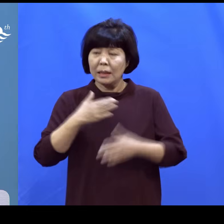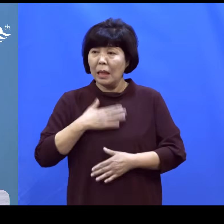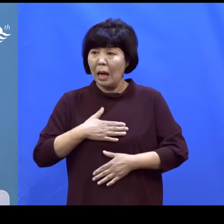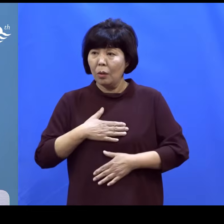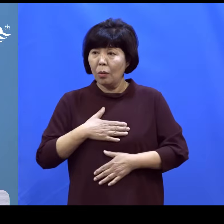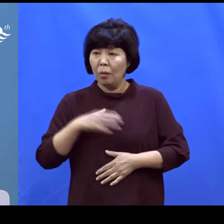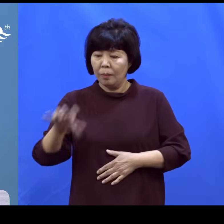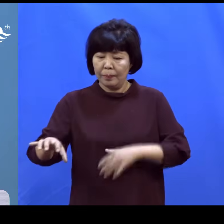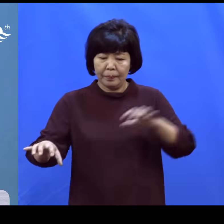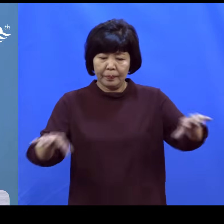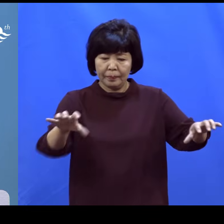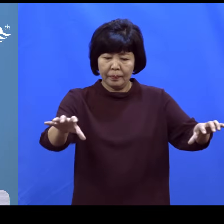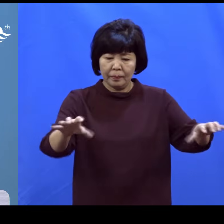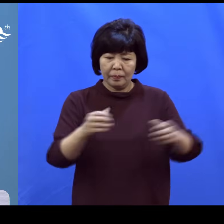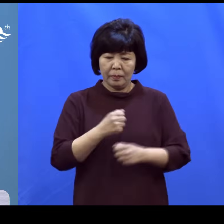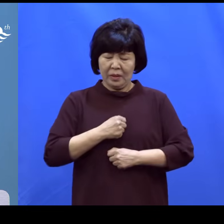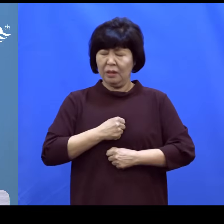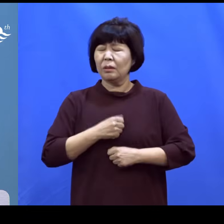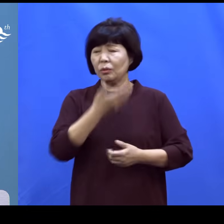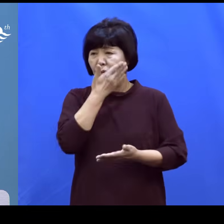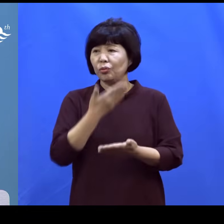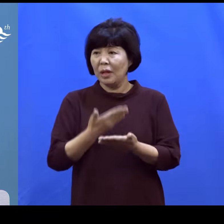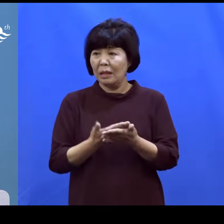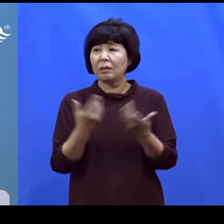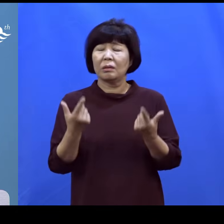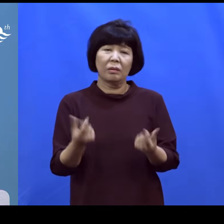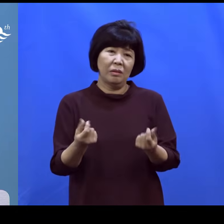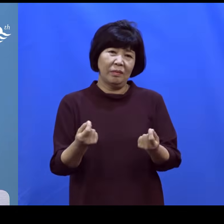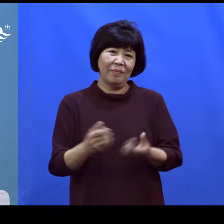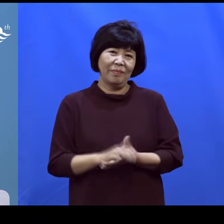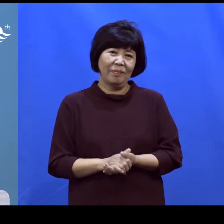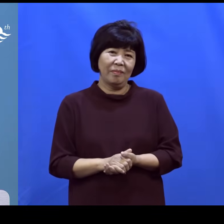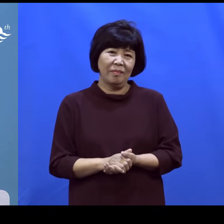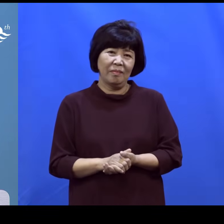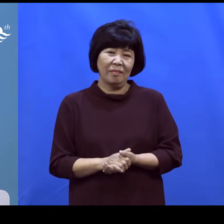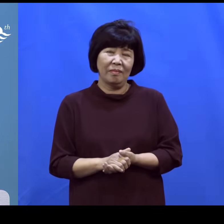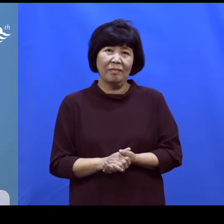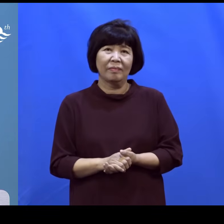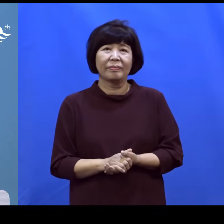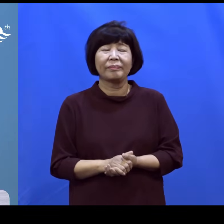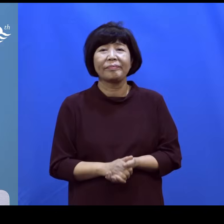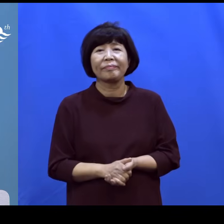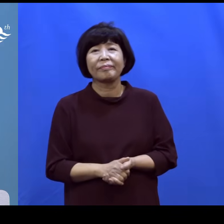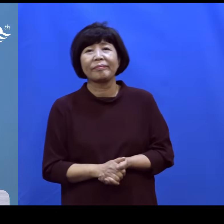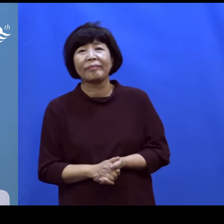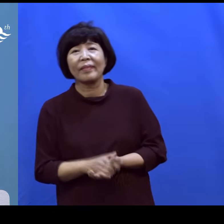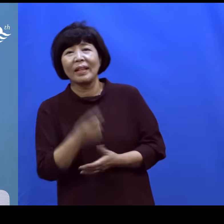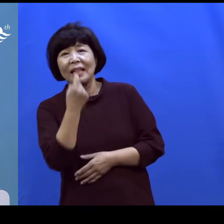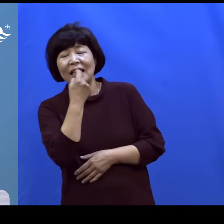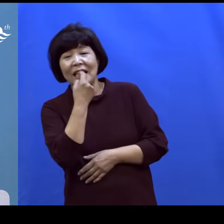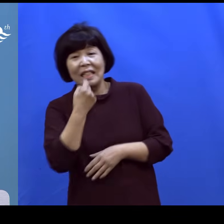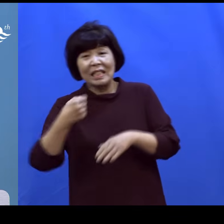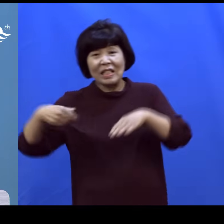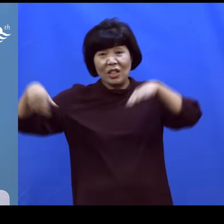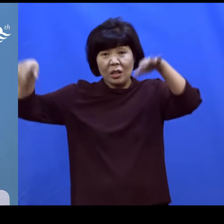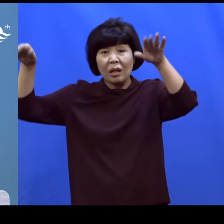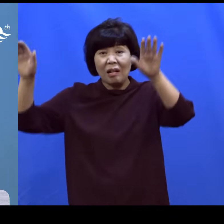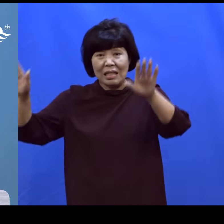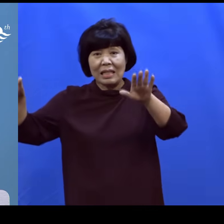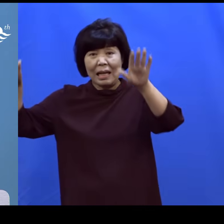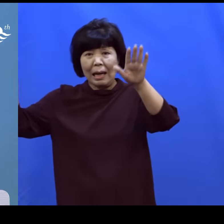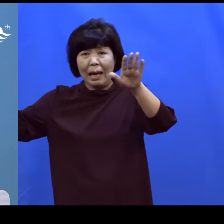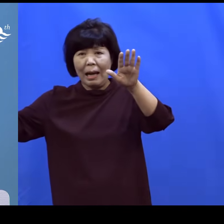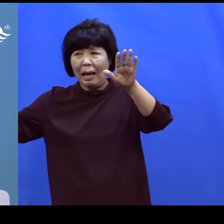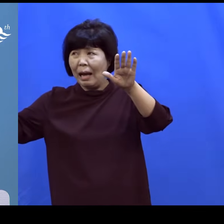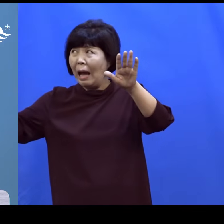하다가 사고를 일으키는 경우가 있어요. 주로 어떤 데요? 자기의 위치를 이탈하는 거. 여러분, 천사가 자기의 위치를 이탈해서